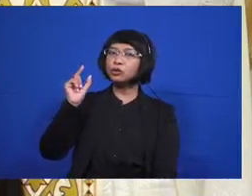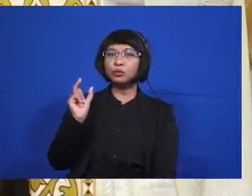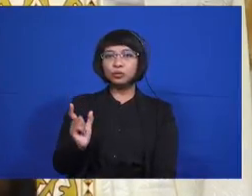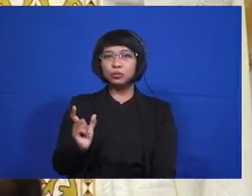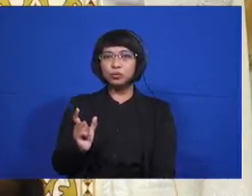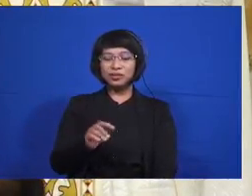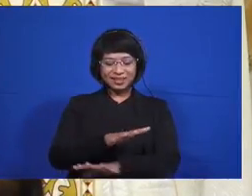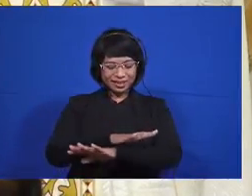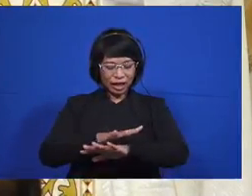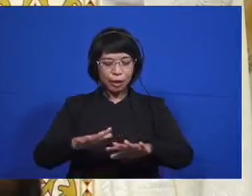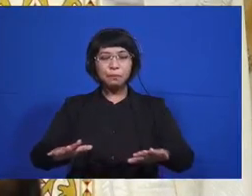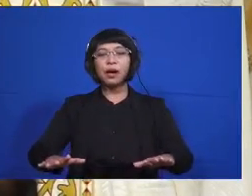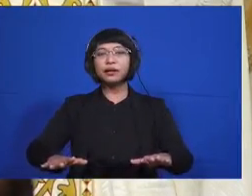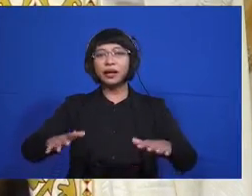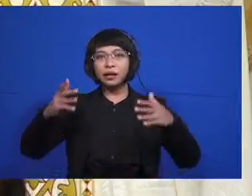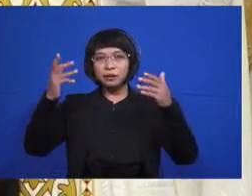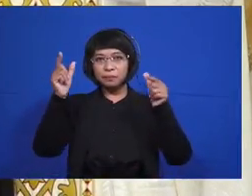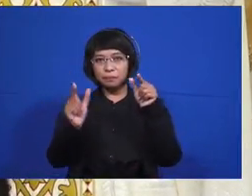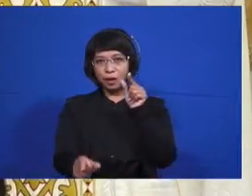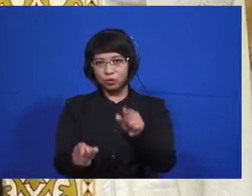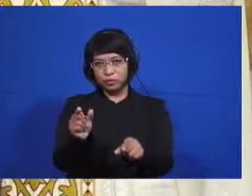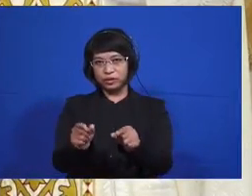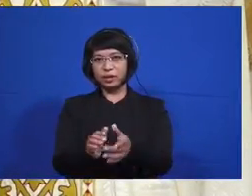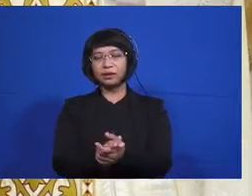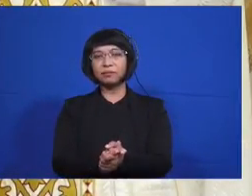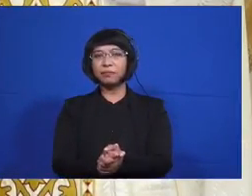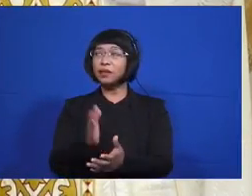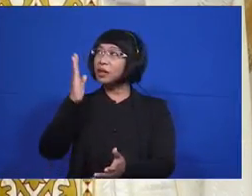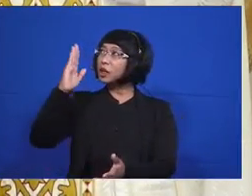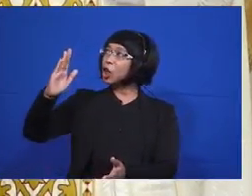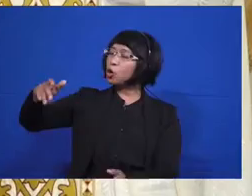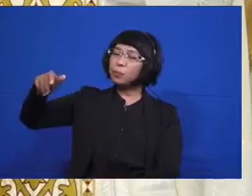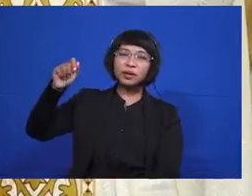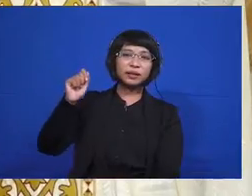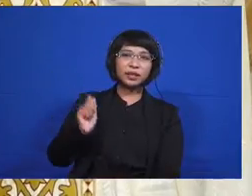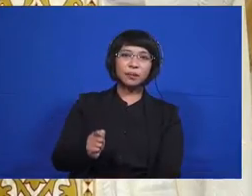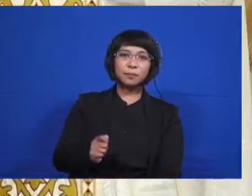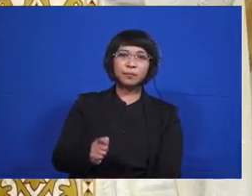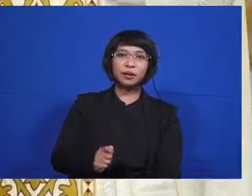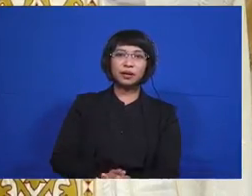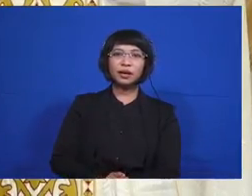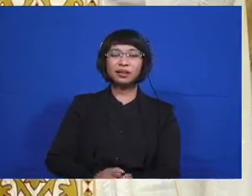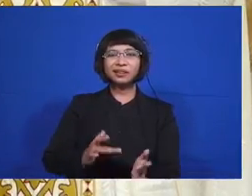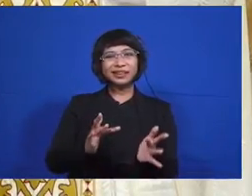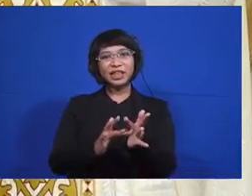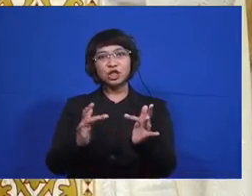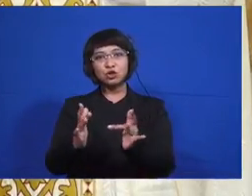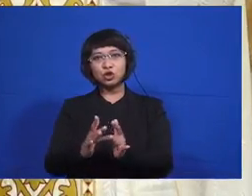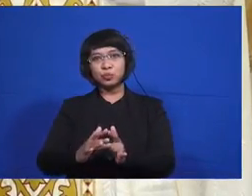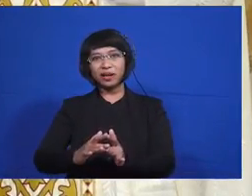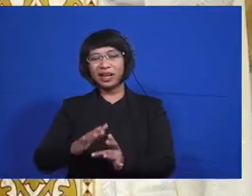manusia, Engkau telah menetapkan Putera-Mu yang tunggal sebagai Imam Agung Abadi.